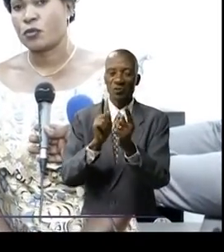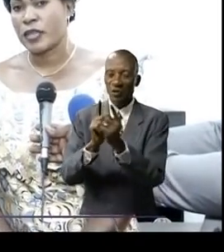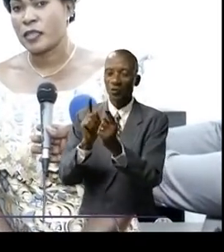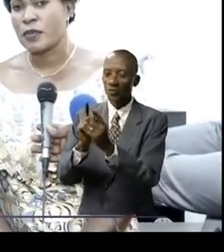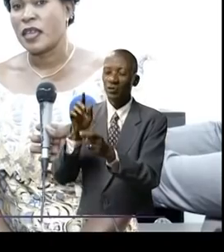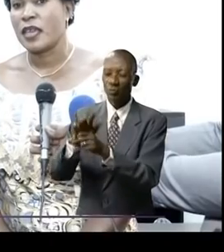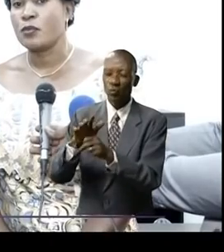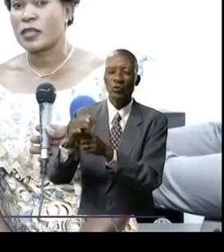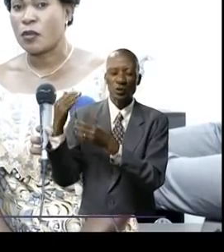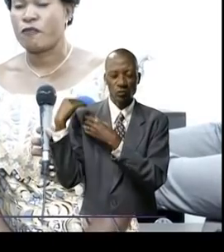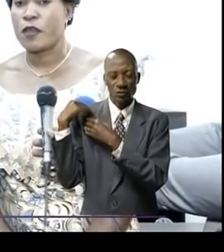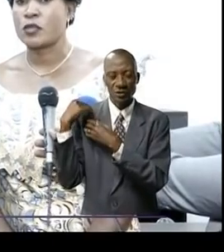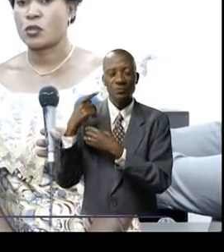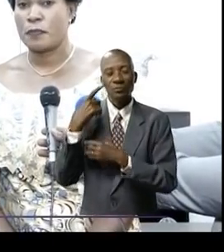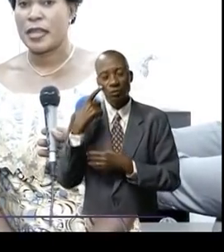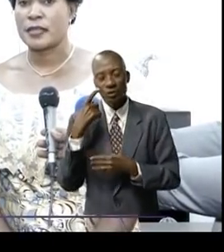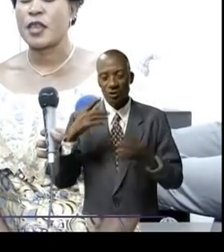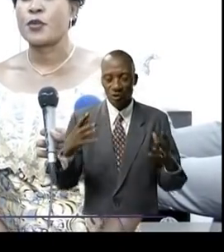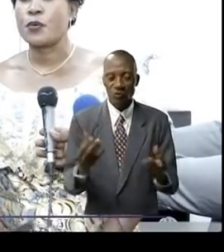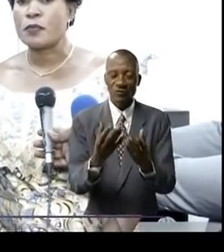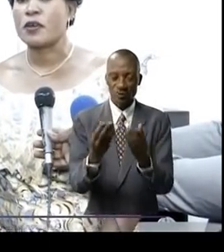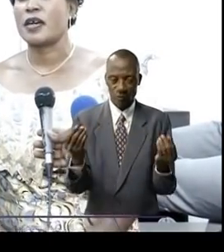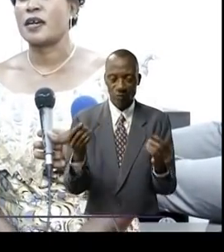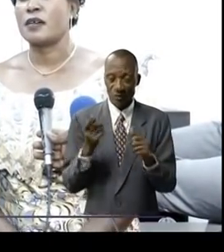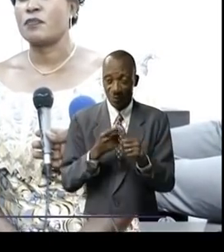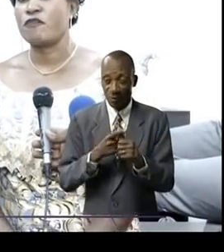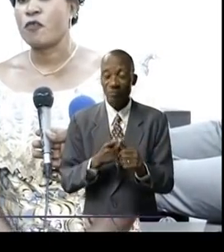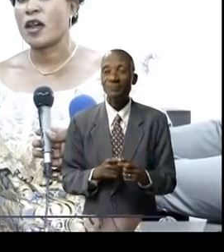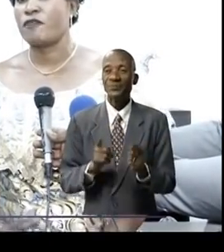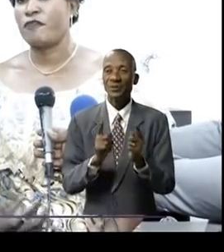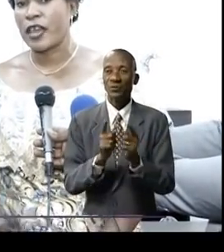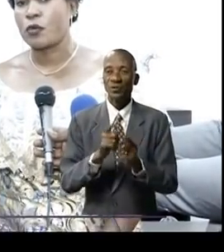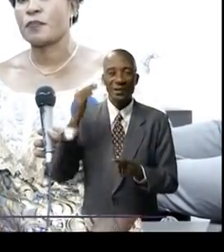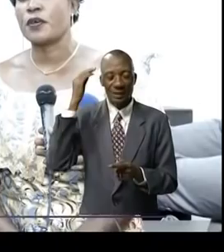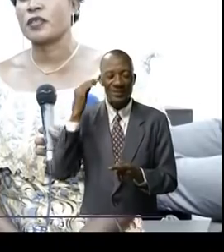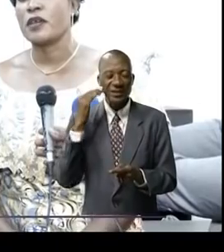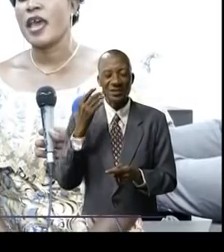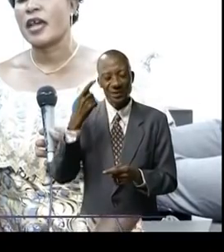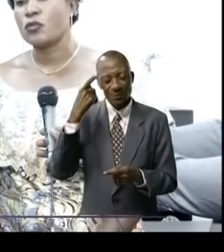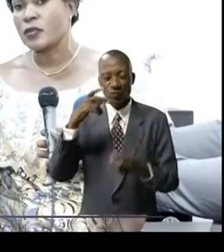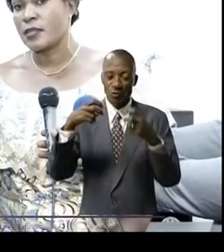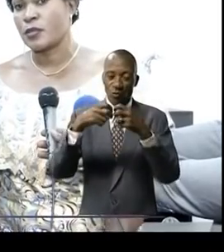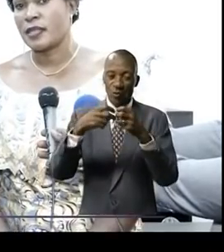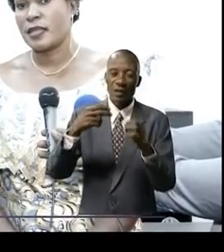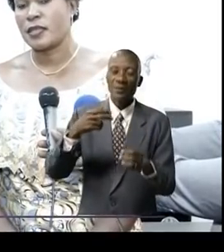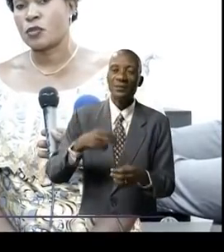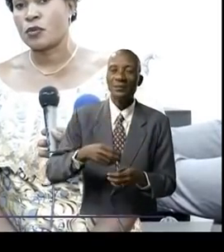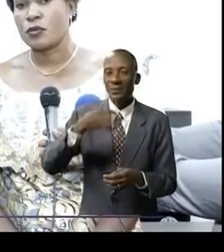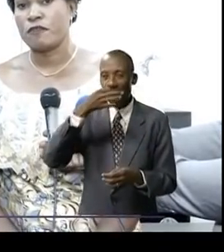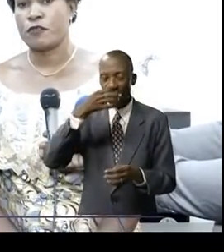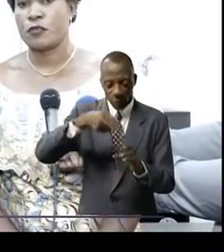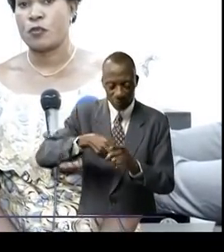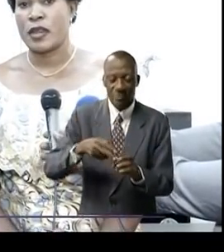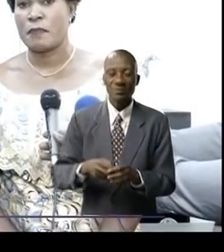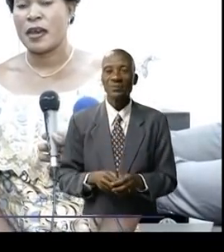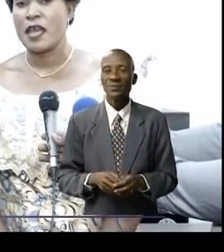de Tourisme. Et nous allons voir sur place comment pouvoir faire comprendre à toutes les sociétés qui sont au